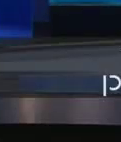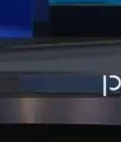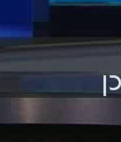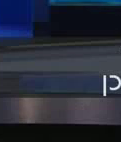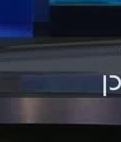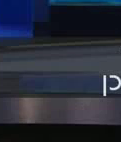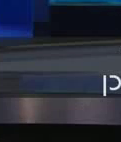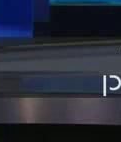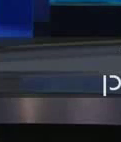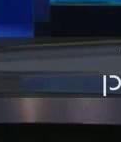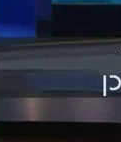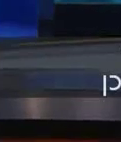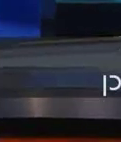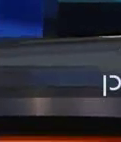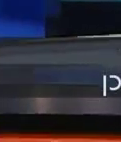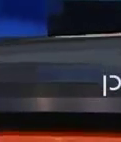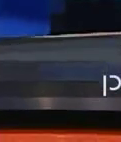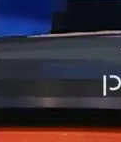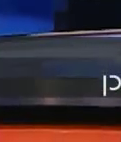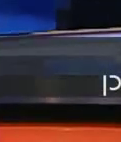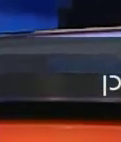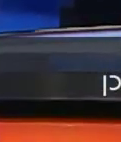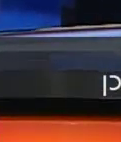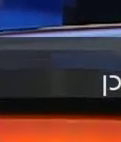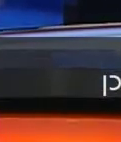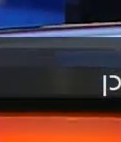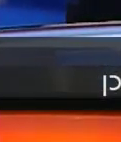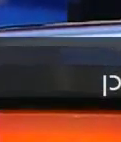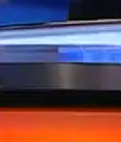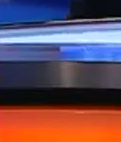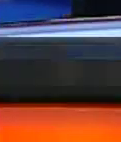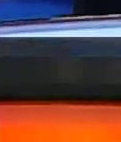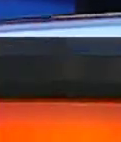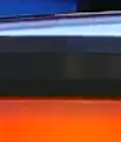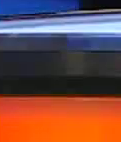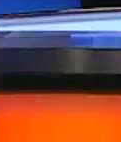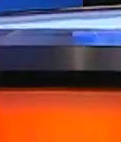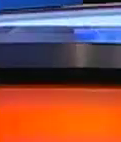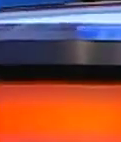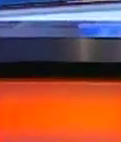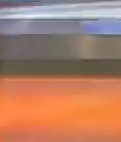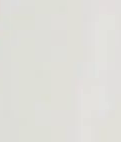כאן שוב גם בשבוע הבא עם עוד חקיקה ועבודה פרלמנטרית במשכן. להתראות.